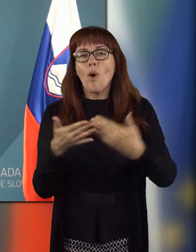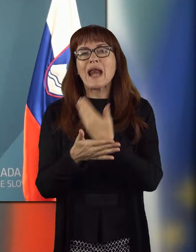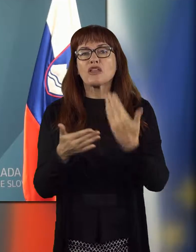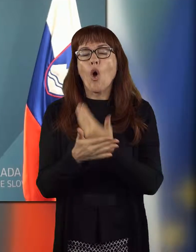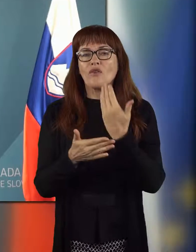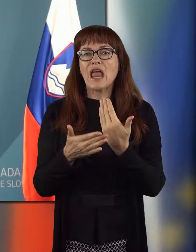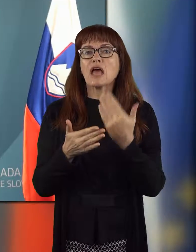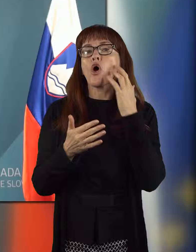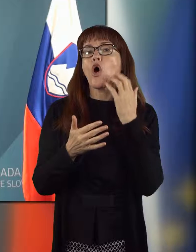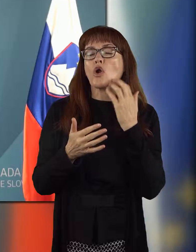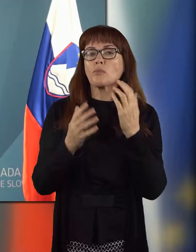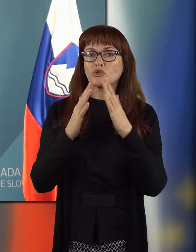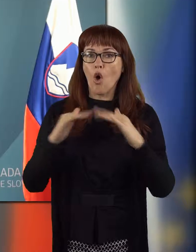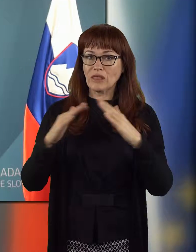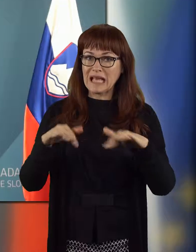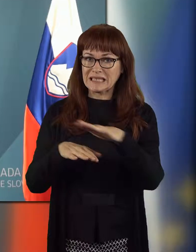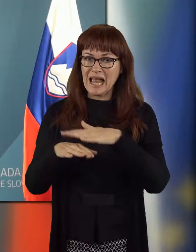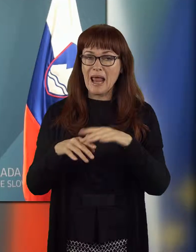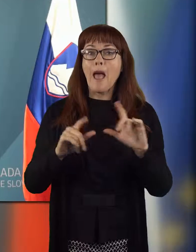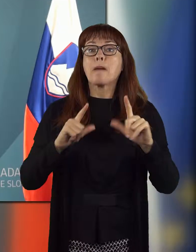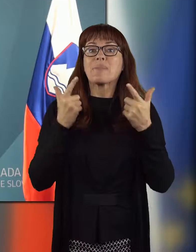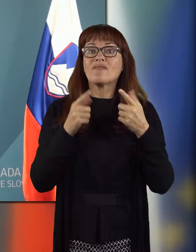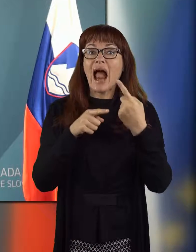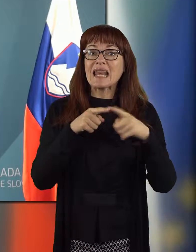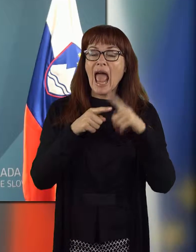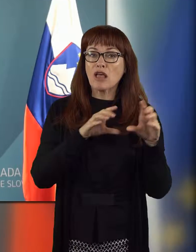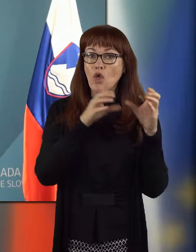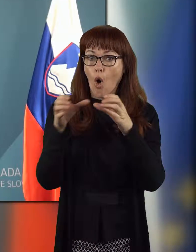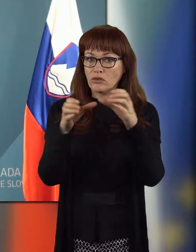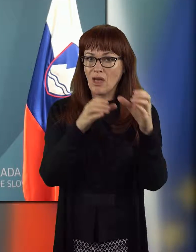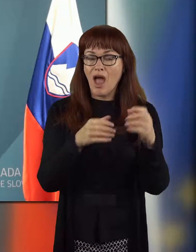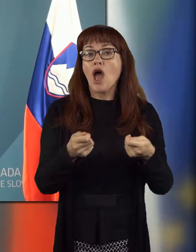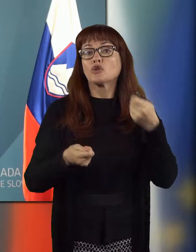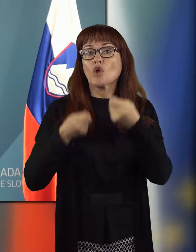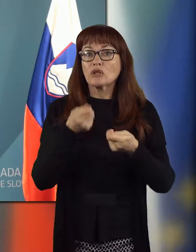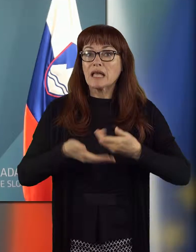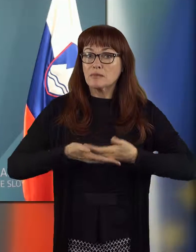naselje. To bo zasnovano z bivalnimi enotami in dodatnimi prostori,